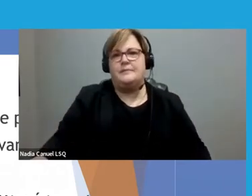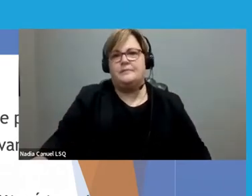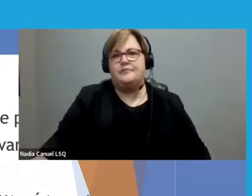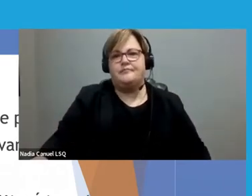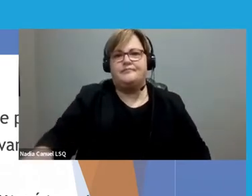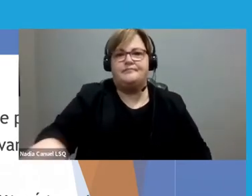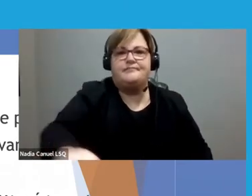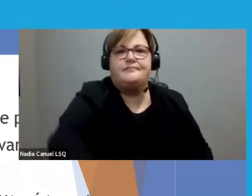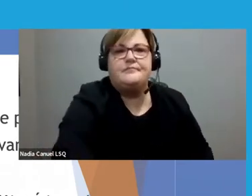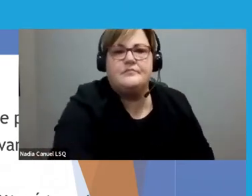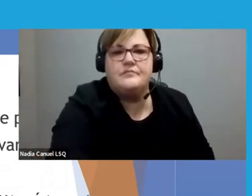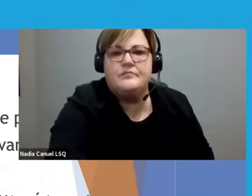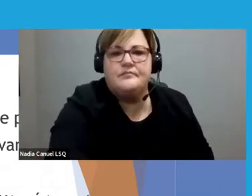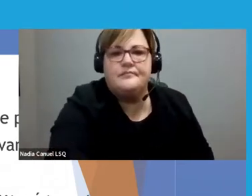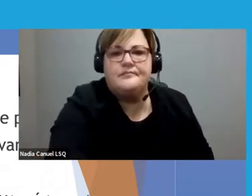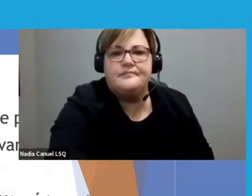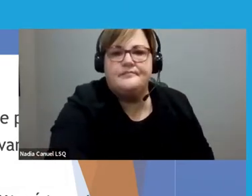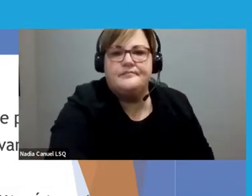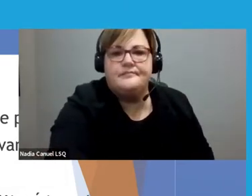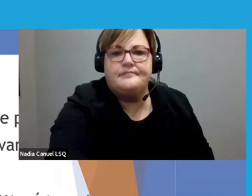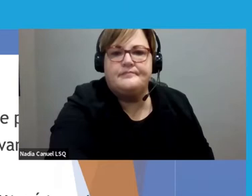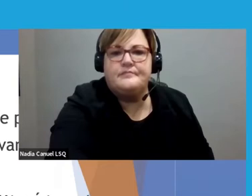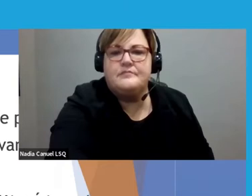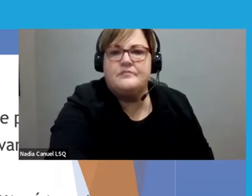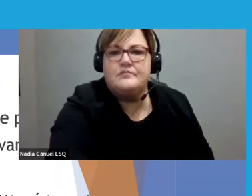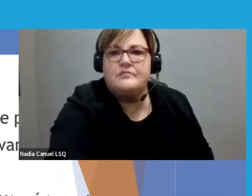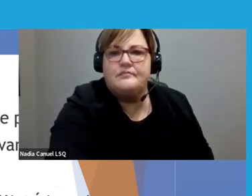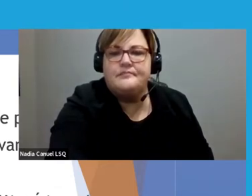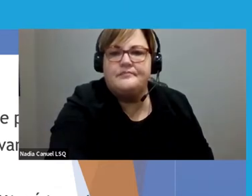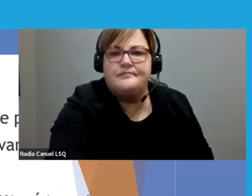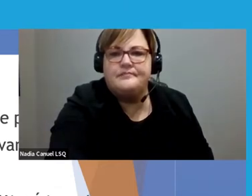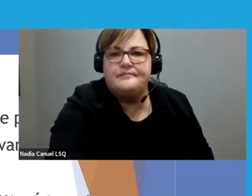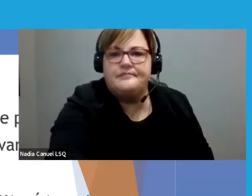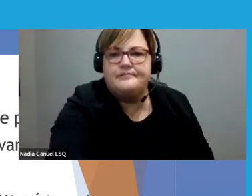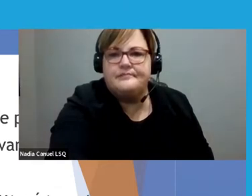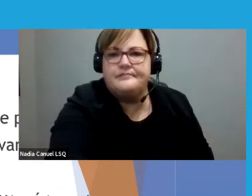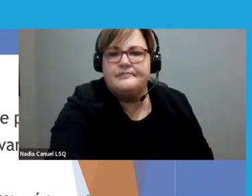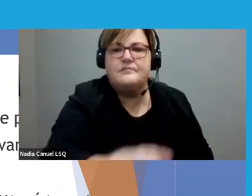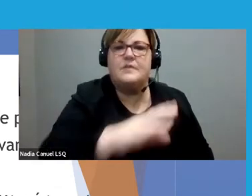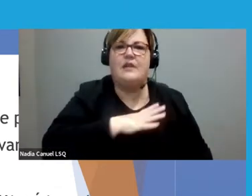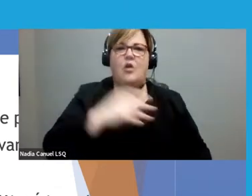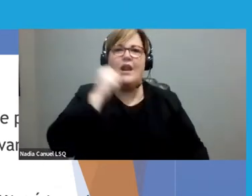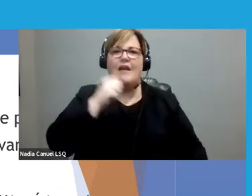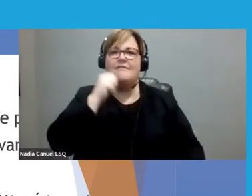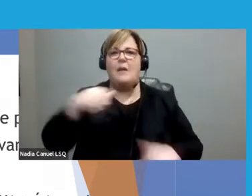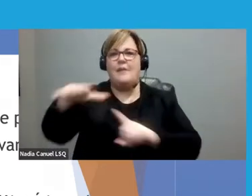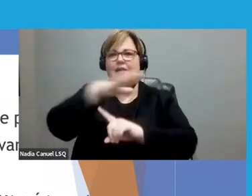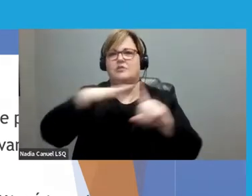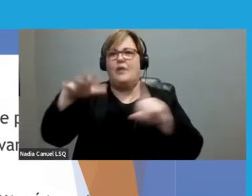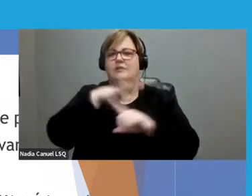et de comprendre son rôle dans la perpétuation des violences envers les femmes en situation de